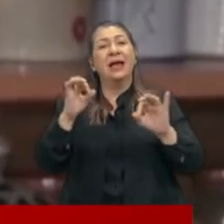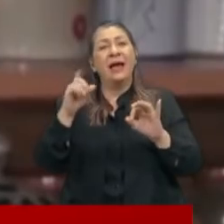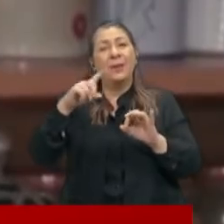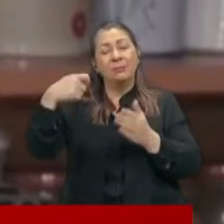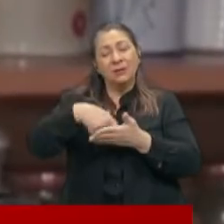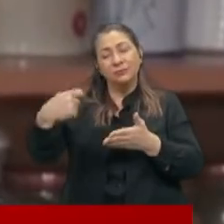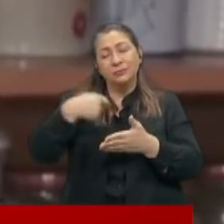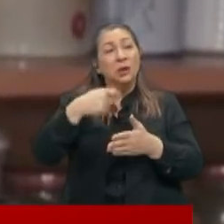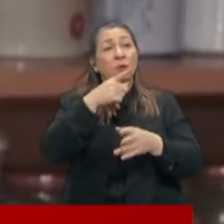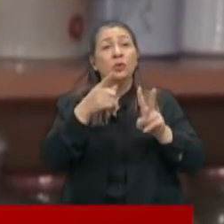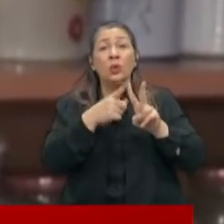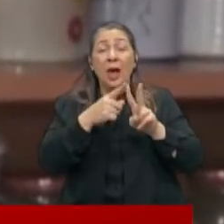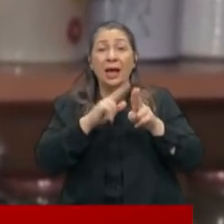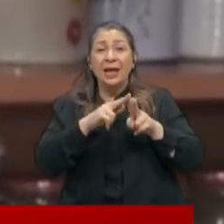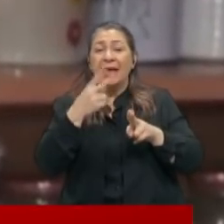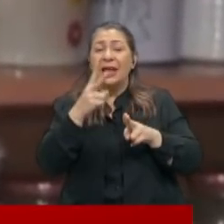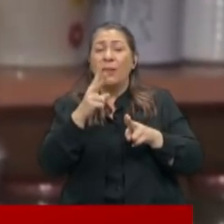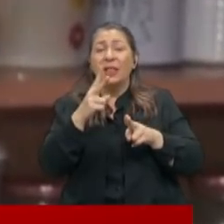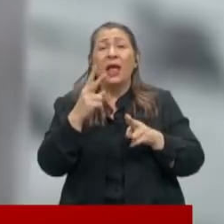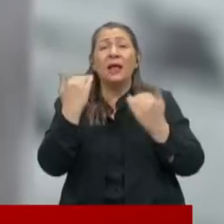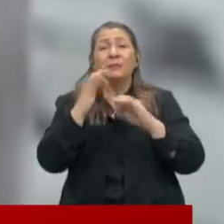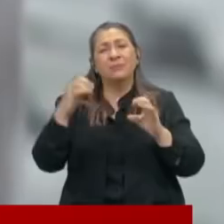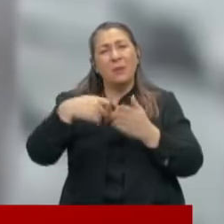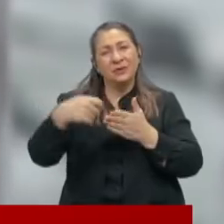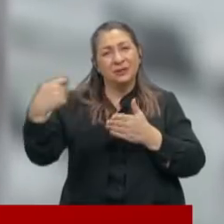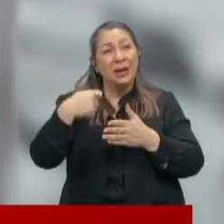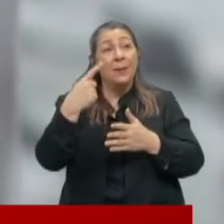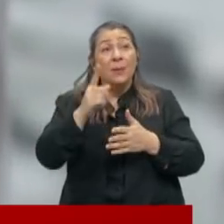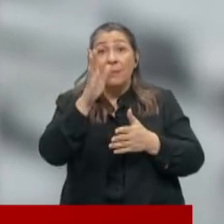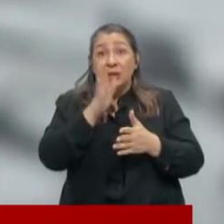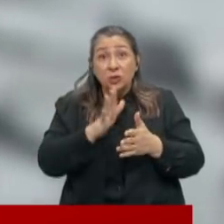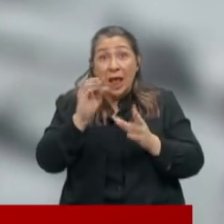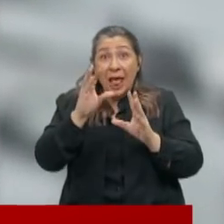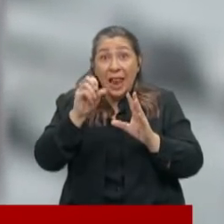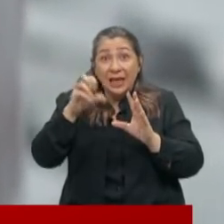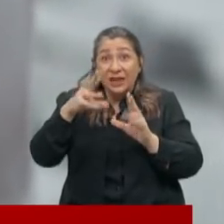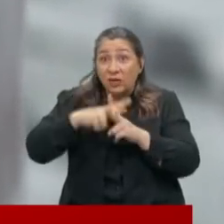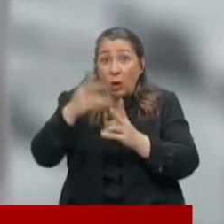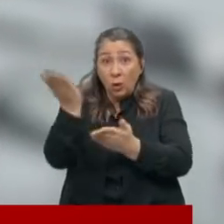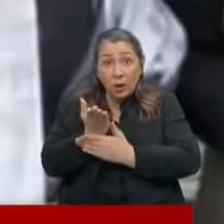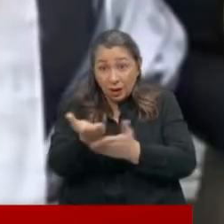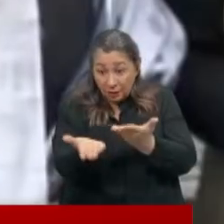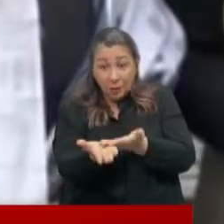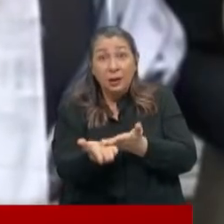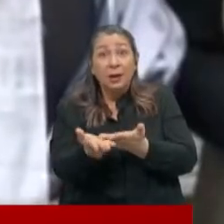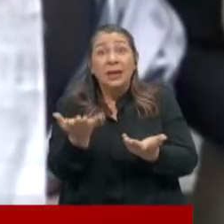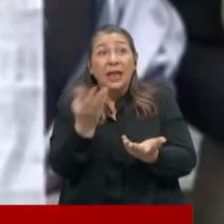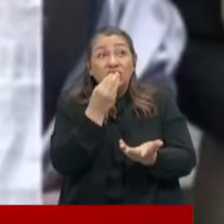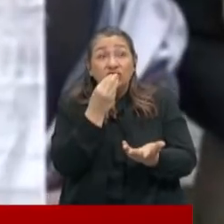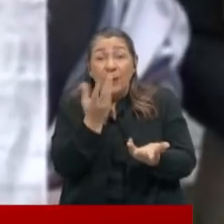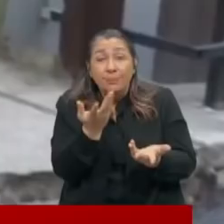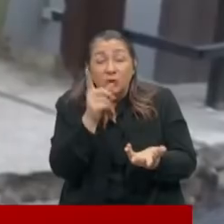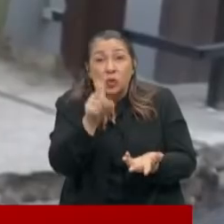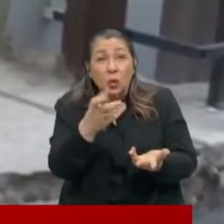babamdan. Nuran Kalkan 2000 lira yetim aylığı alıyor. Neredeyse 1500 lira elektrik faturası geldi evine. Şimdi ne yiyeceğim